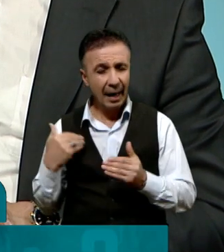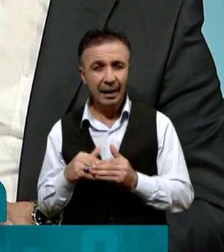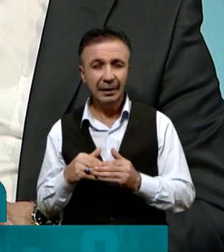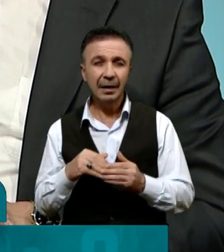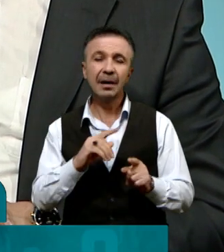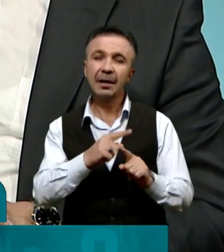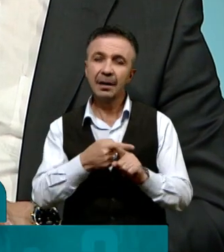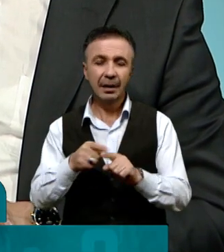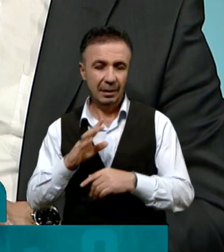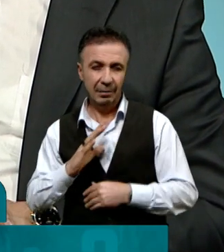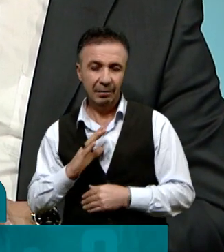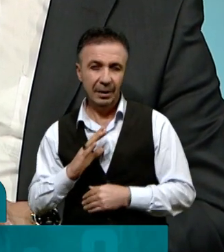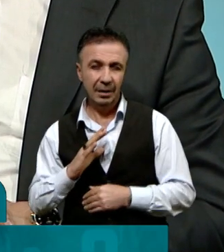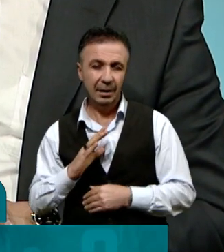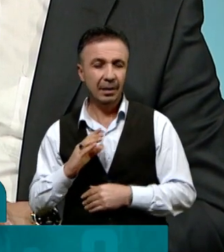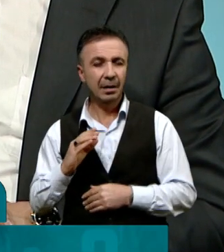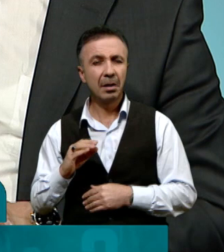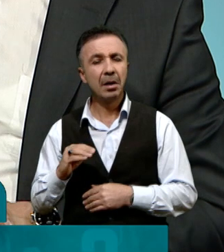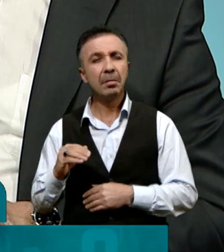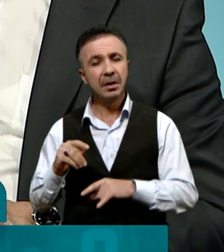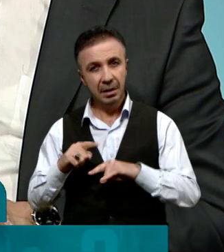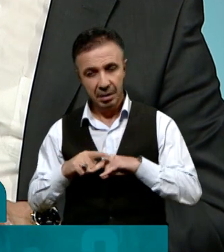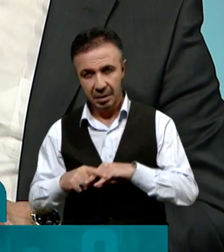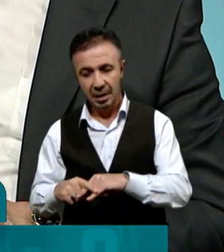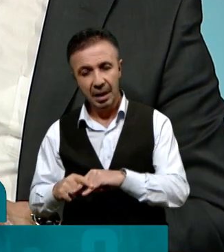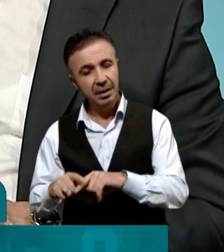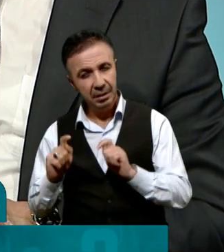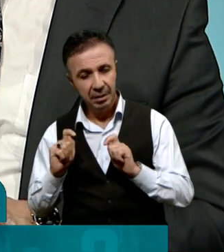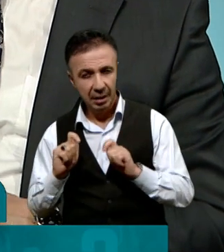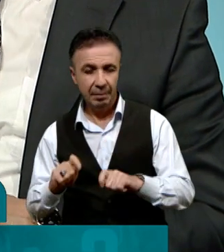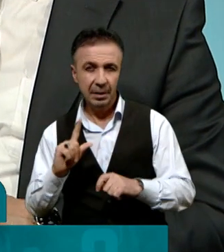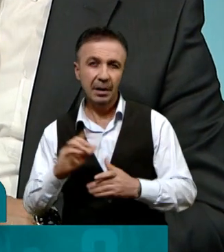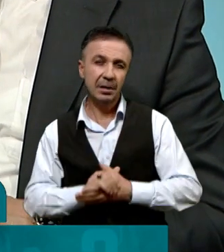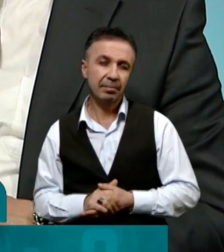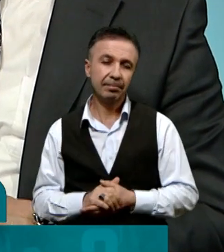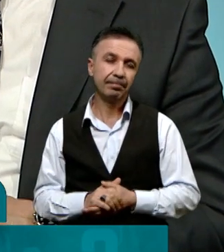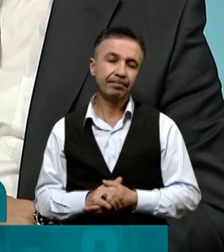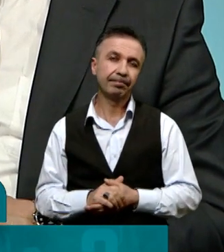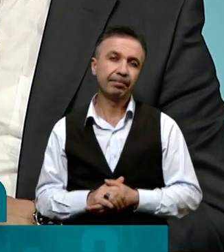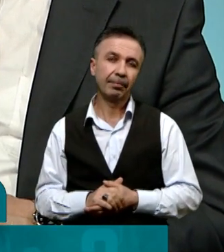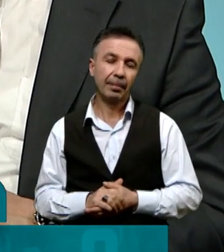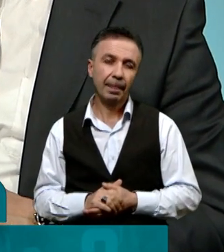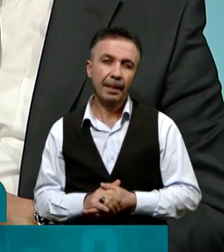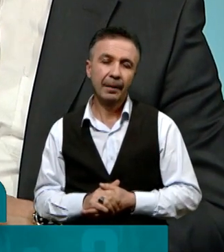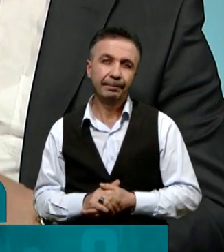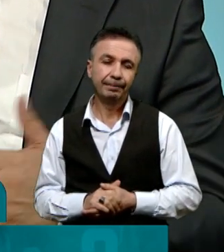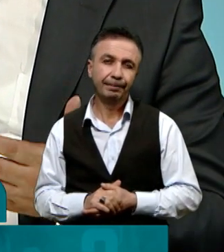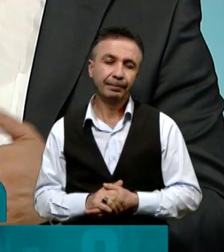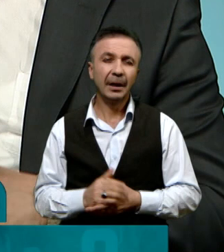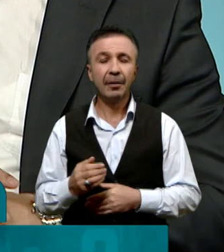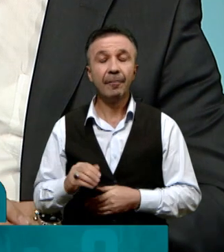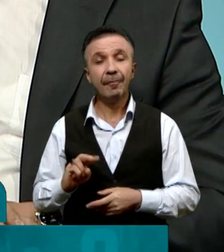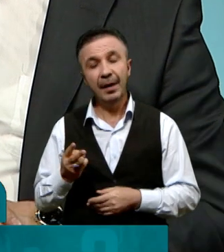nasıl ya helallik alacak veya bizzat razı edecek. Veya hissesini ya vererek ya bizzat kendisini ailene vererek veya bedelini vererek